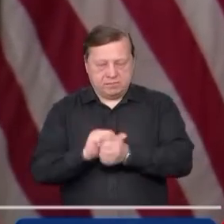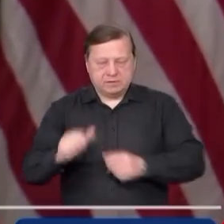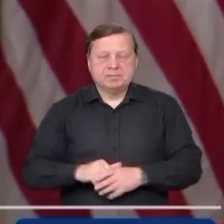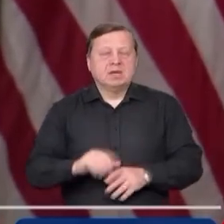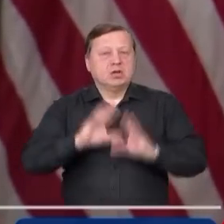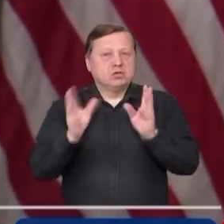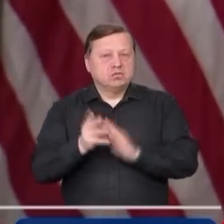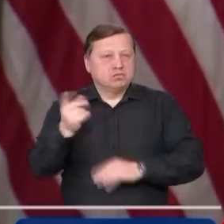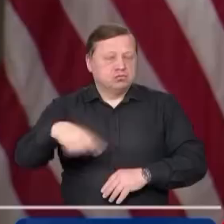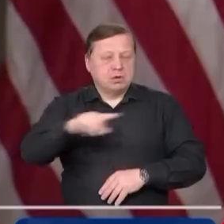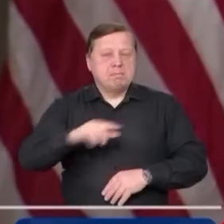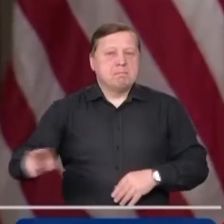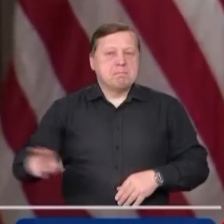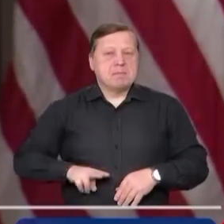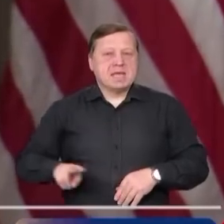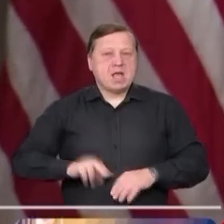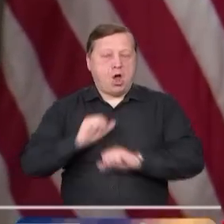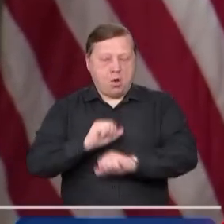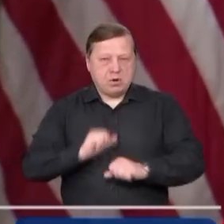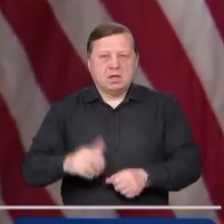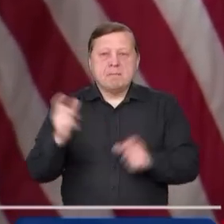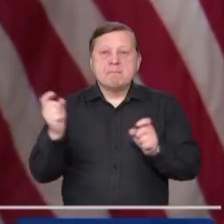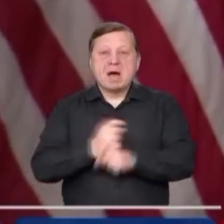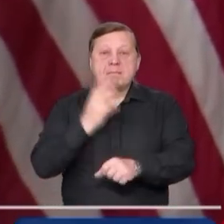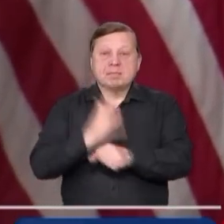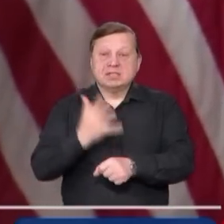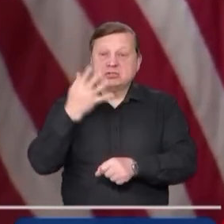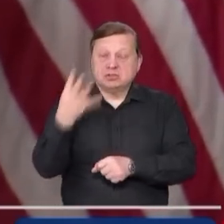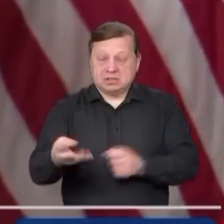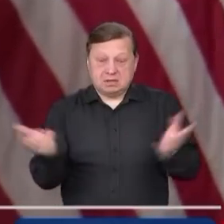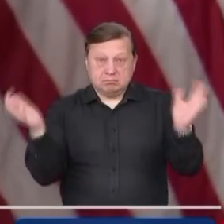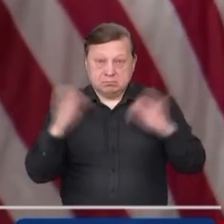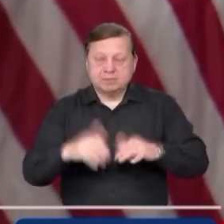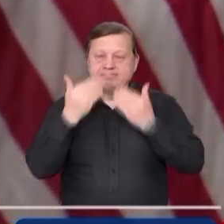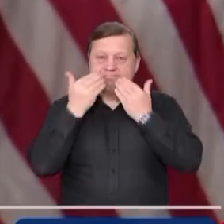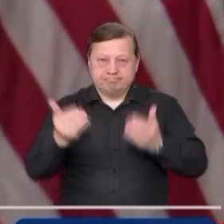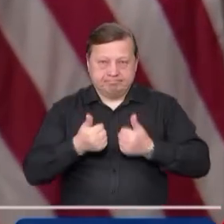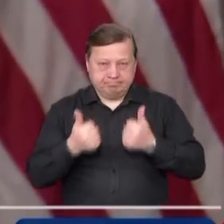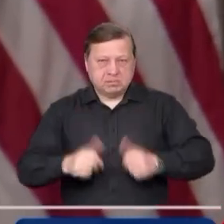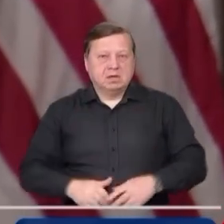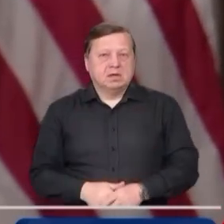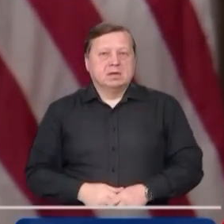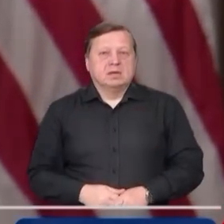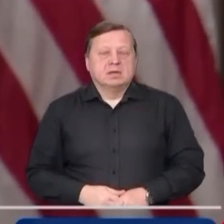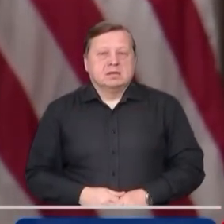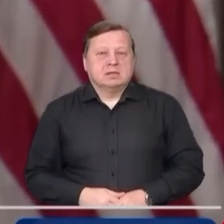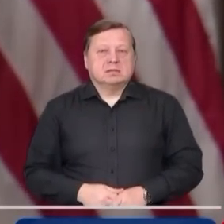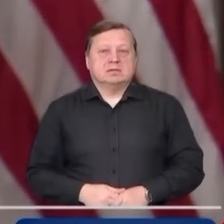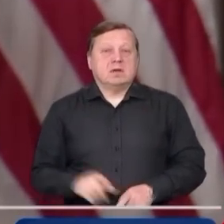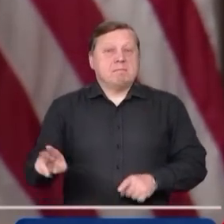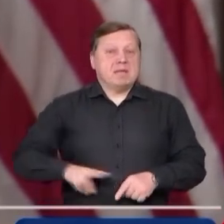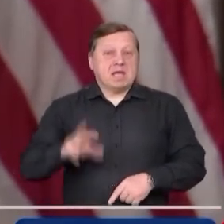wszystkich ministrom obrony z 54 krajów. Dziękuję również panu ministrowi Reznikowowi